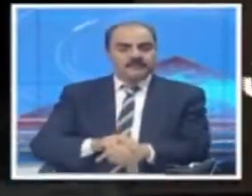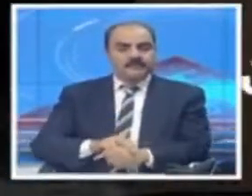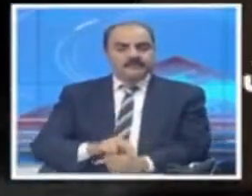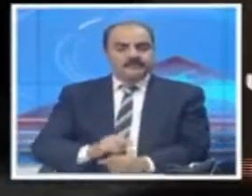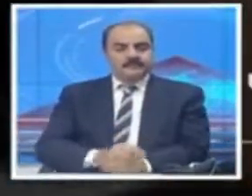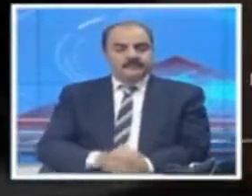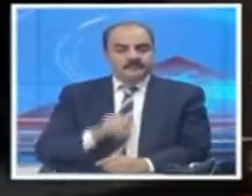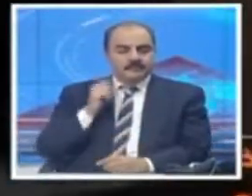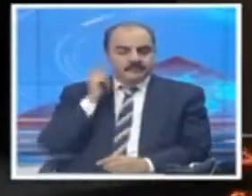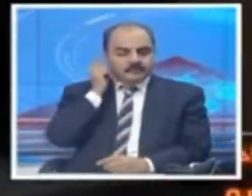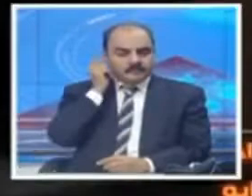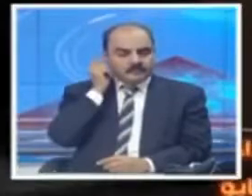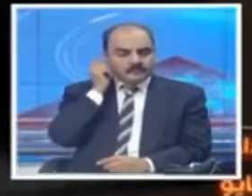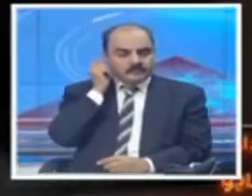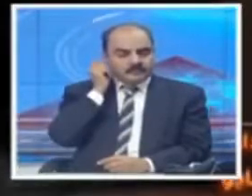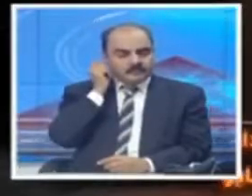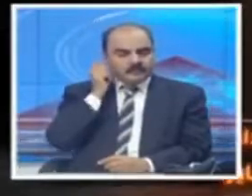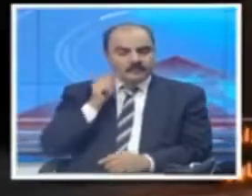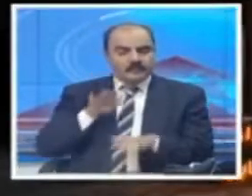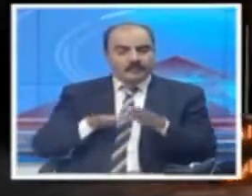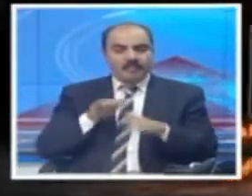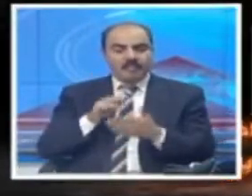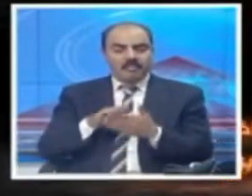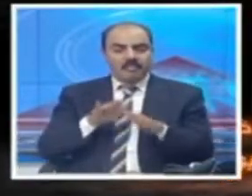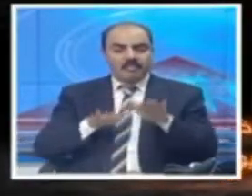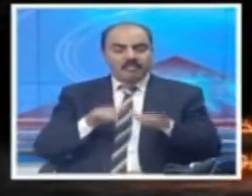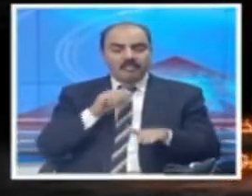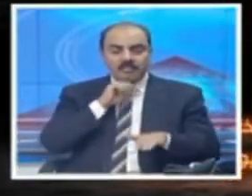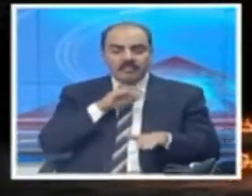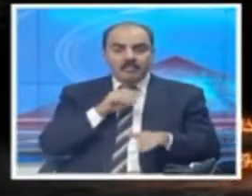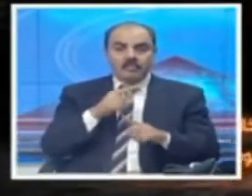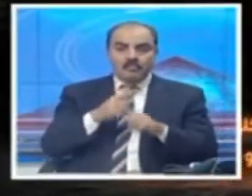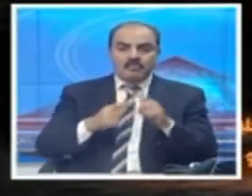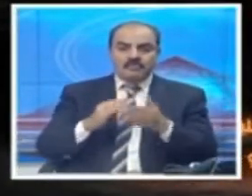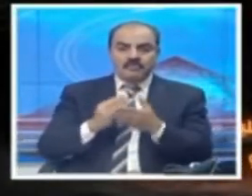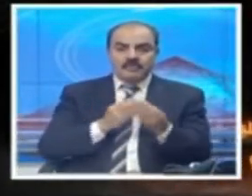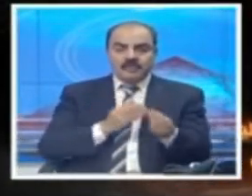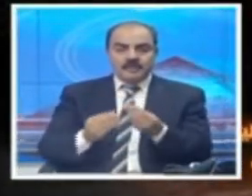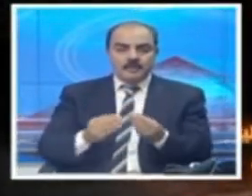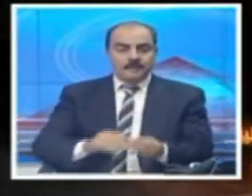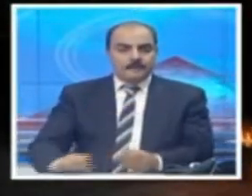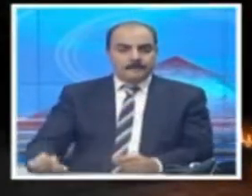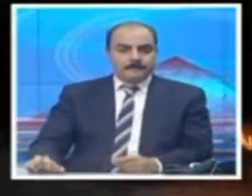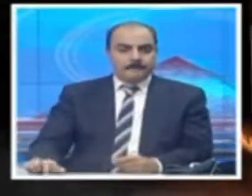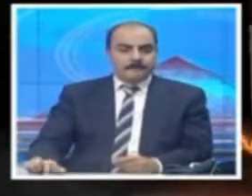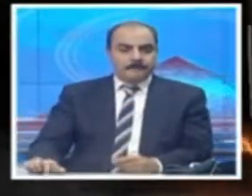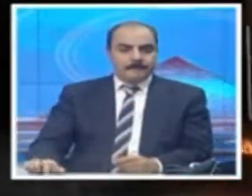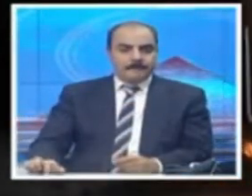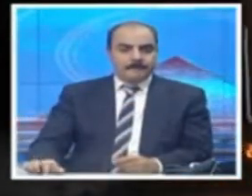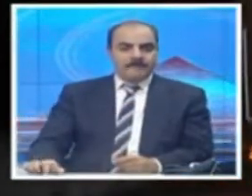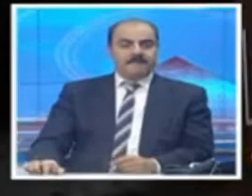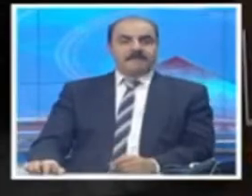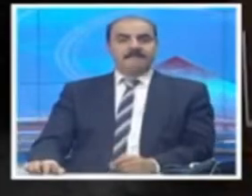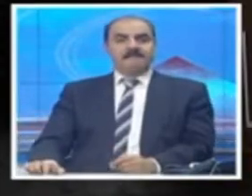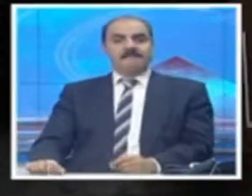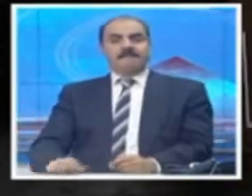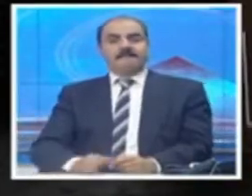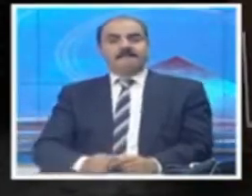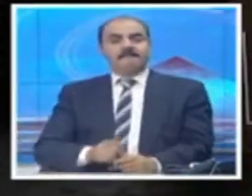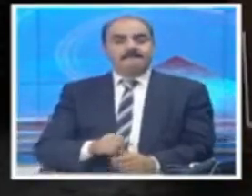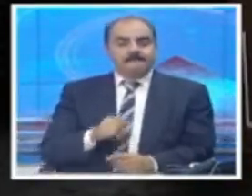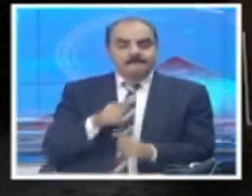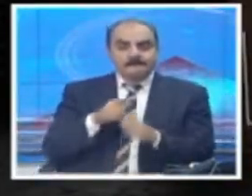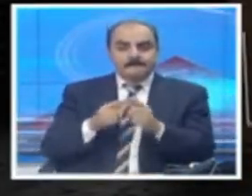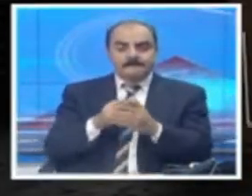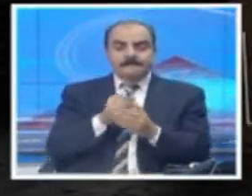ما يقارب طنين من مخدر البانجو ونحو نصف طن من مخدر الحشيش وأكثر من 55 كيلوغرام